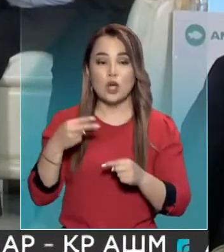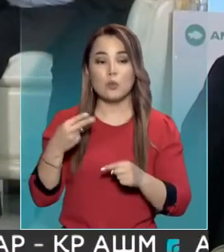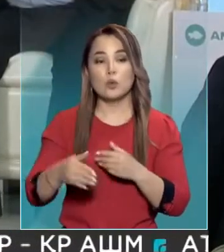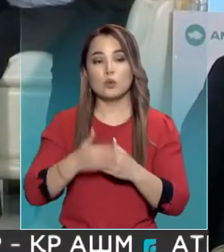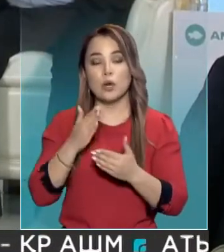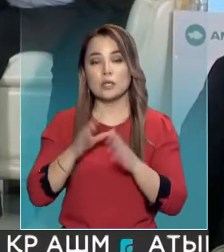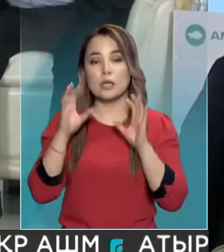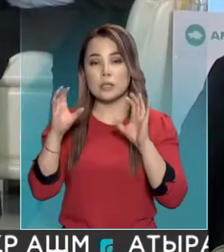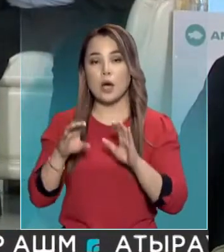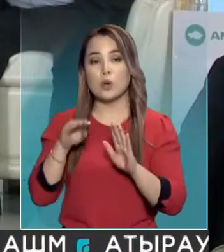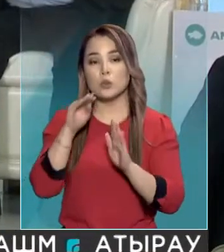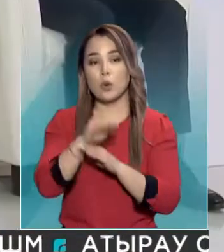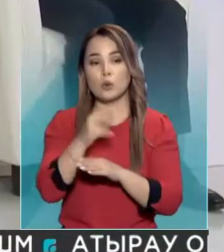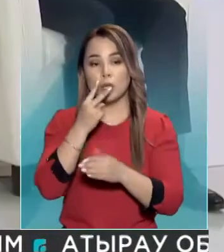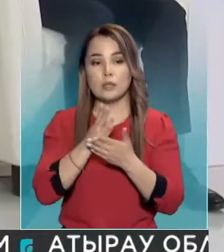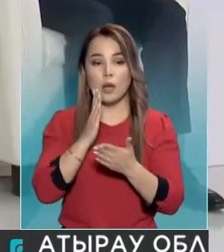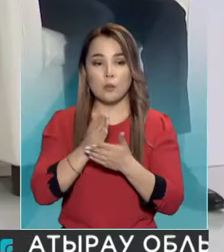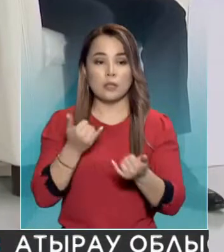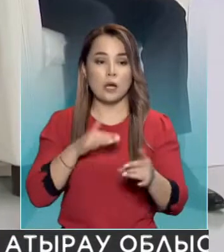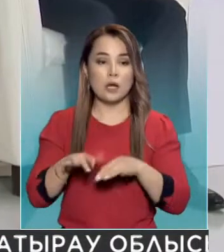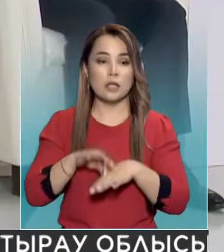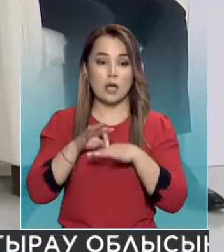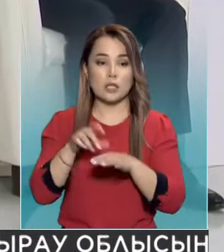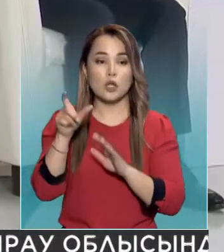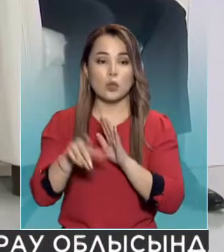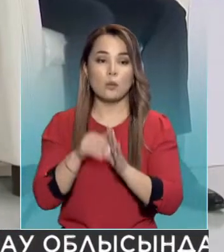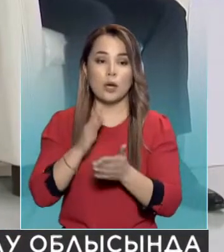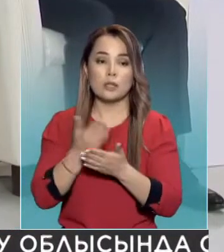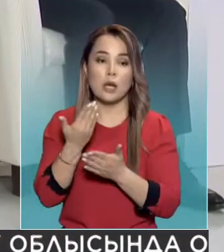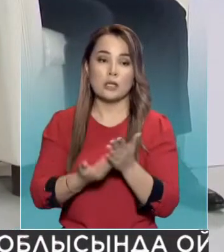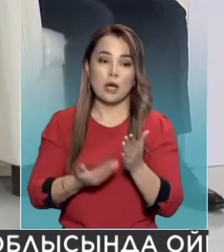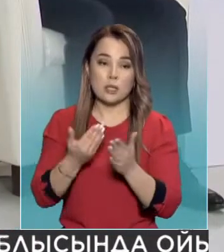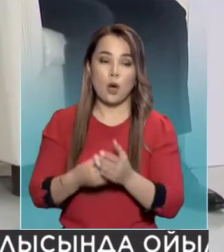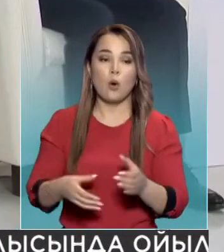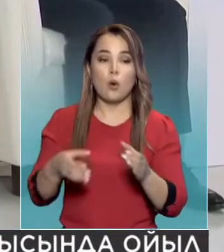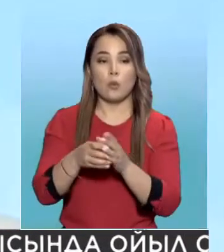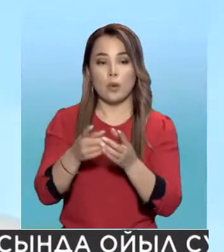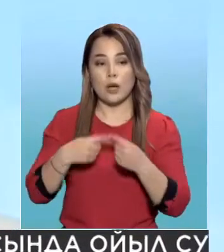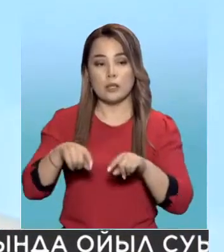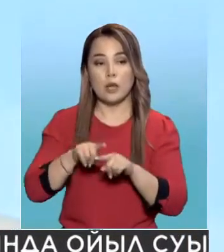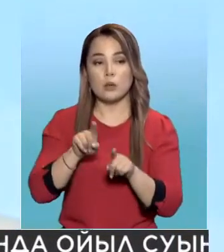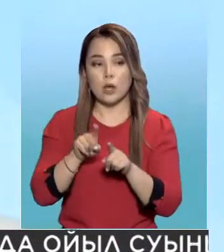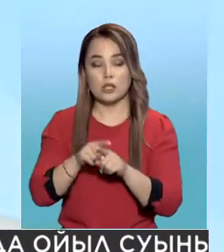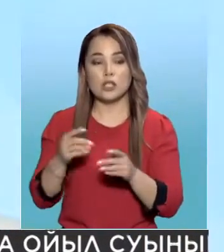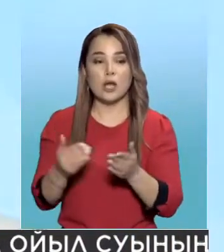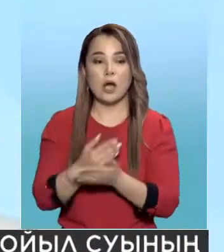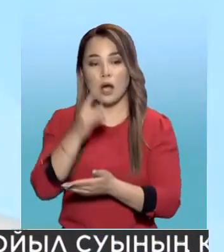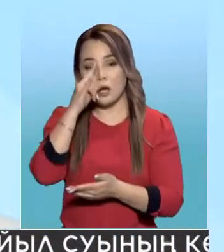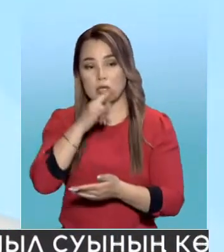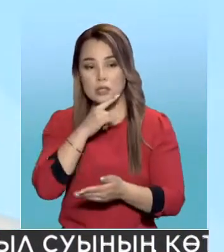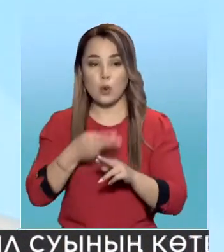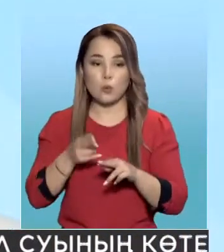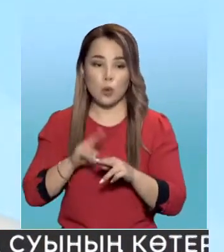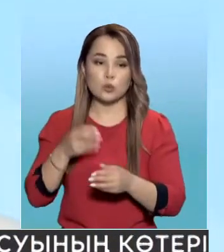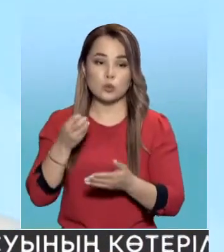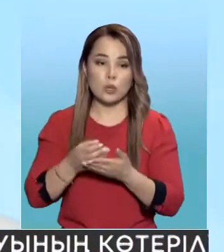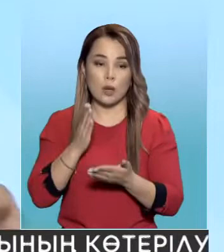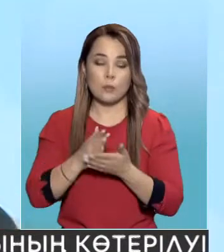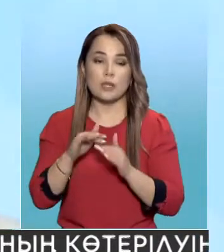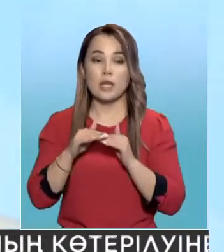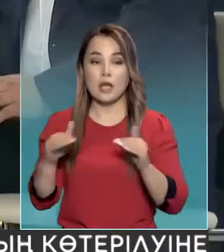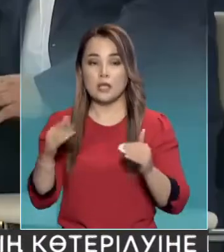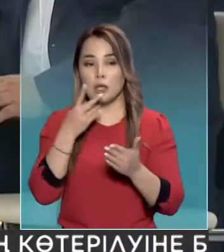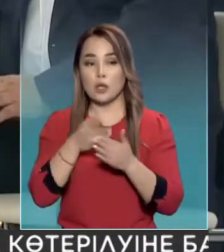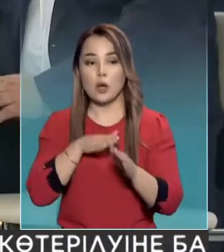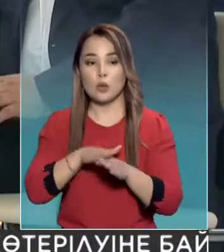жуық заң толықтырылады. Сондай-ақ шараға жиналған депутаттар, сарапшылар мен қоғам қайраткерлері жаңа Қазақстан бұл құндылықтар деңгейінде